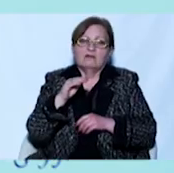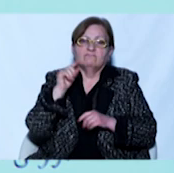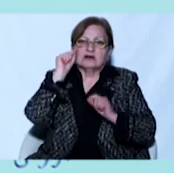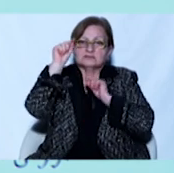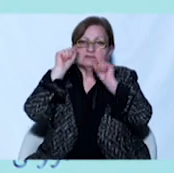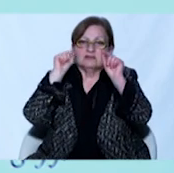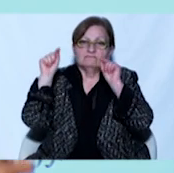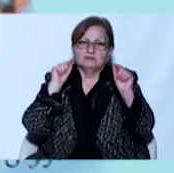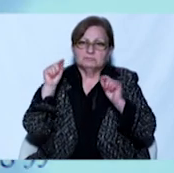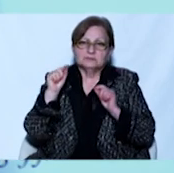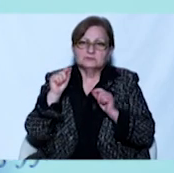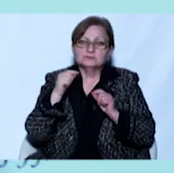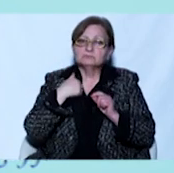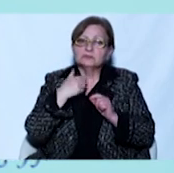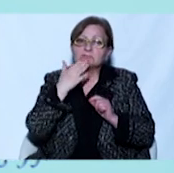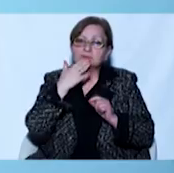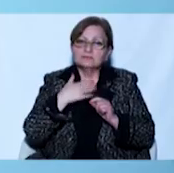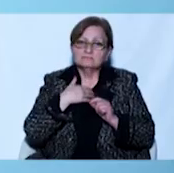ვარსკვლავები. როგორი ცა გვიყვარს?